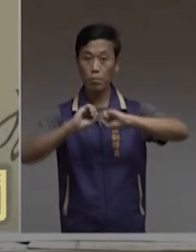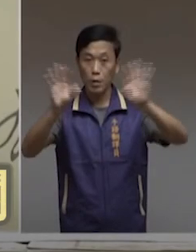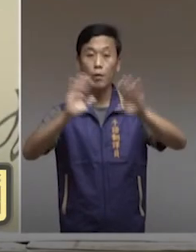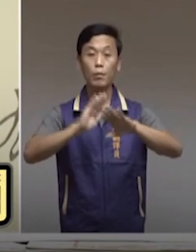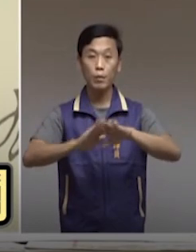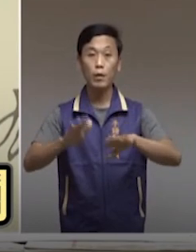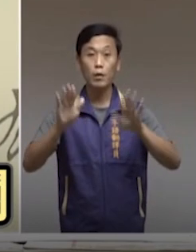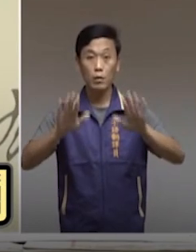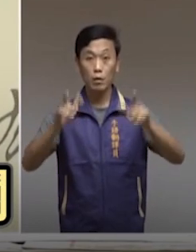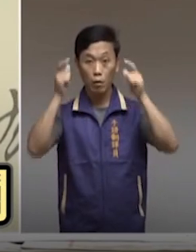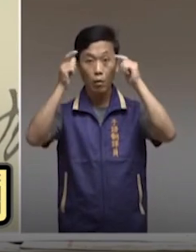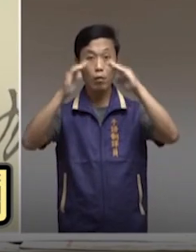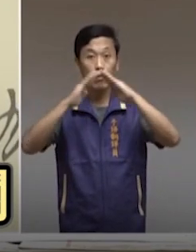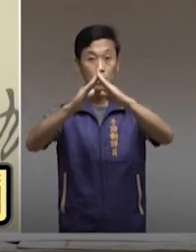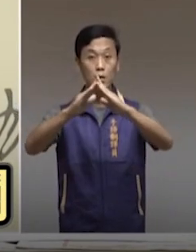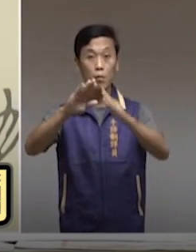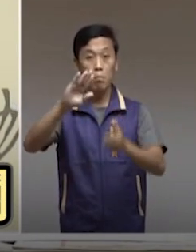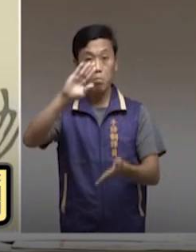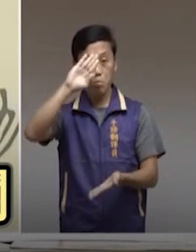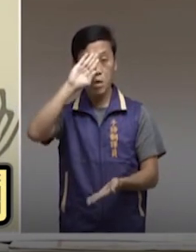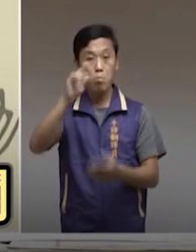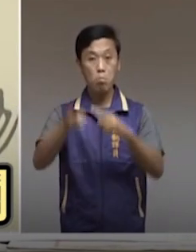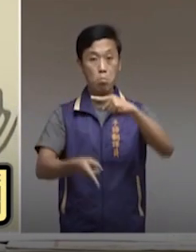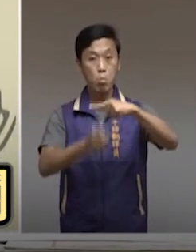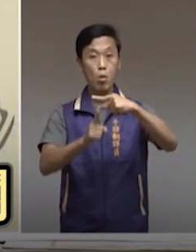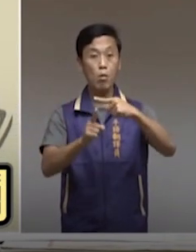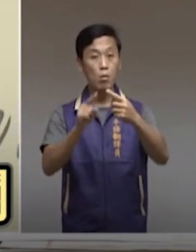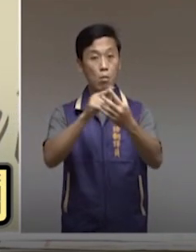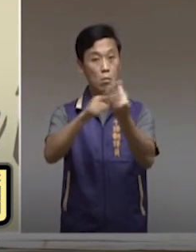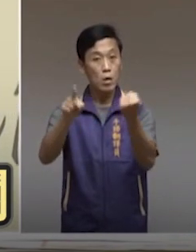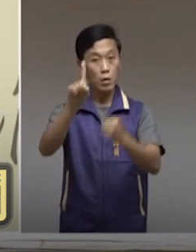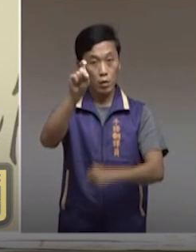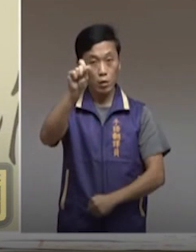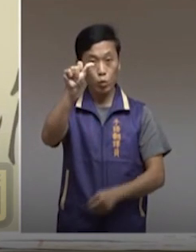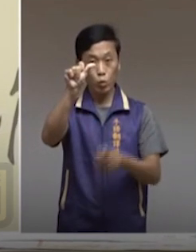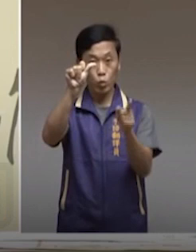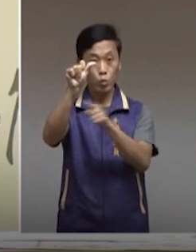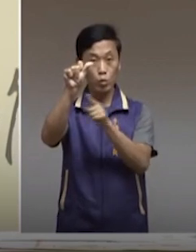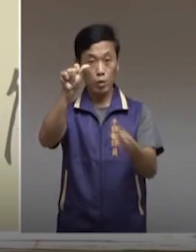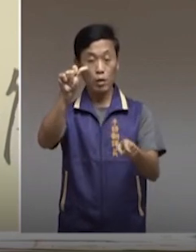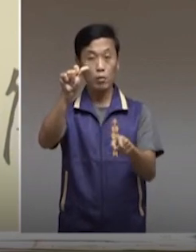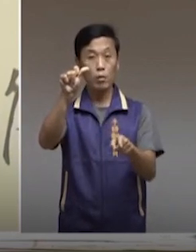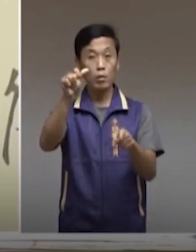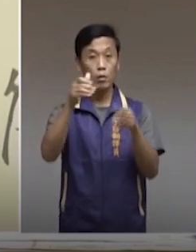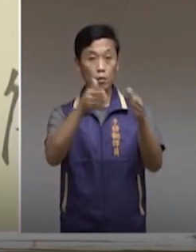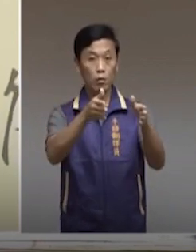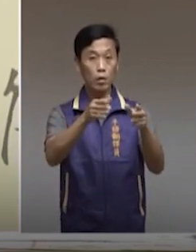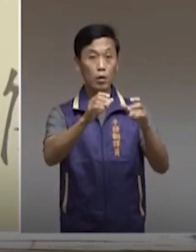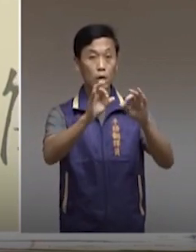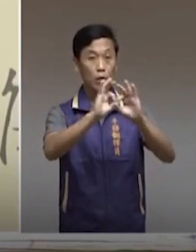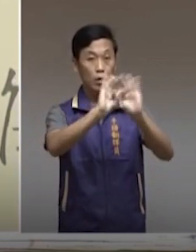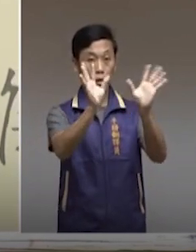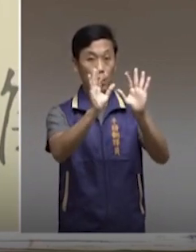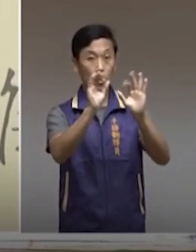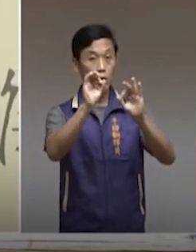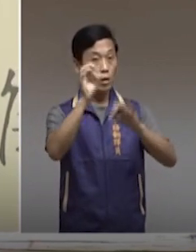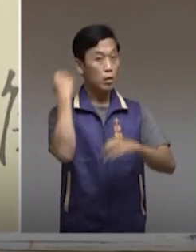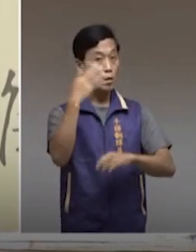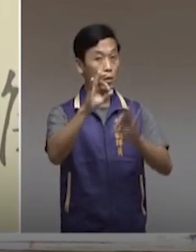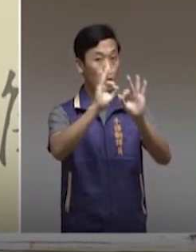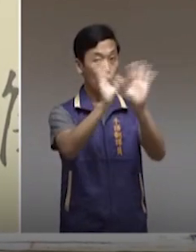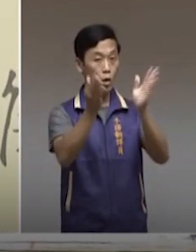那今天高雄有15个个案，都跟新光伦的群聚感